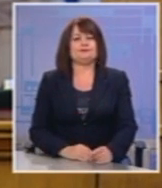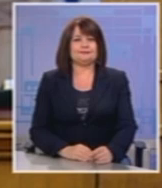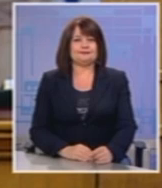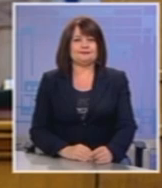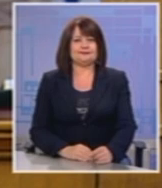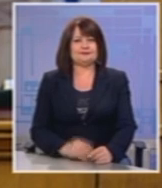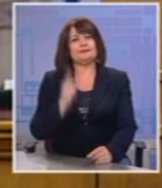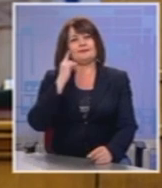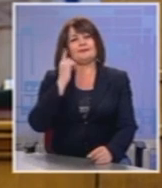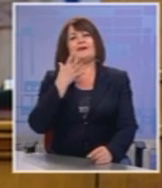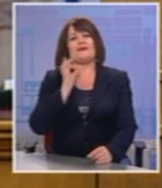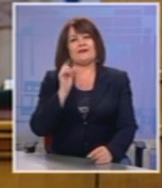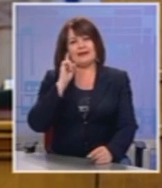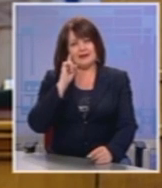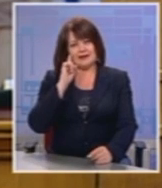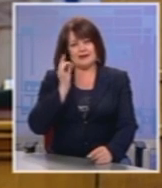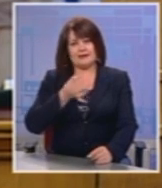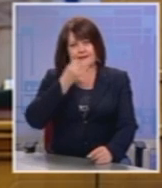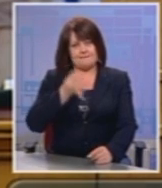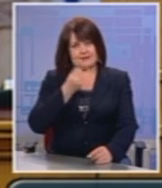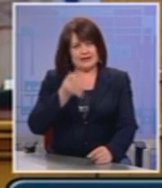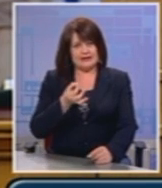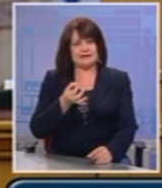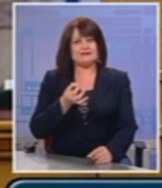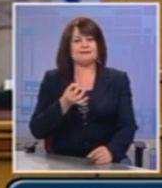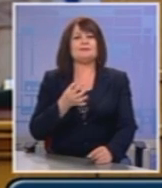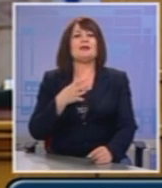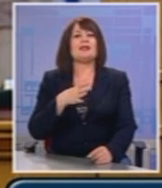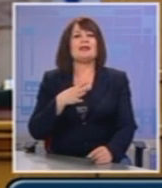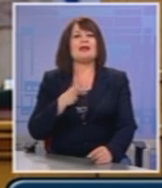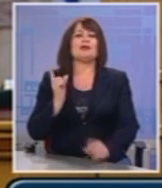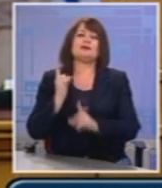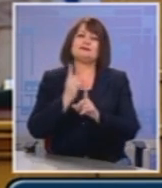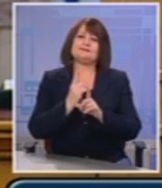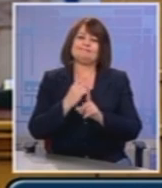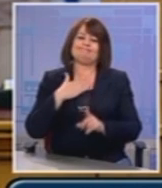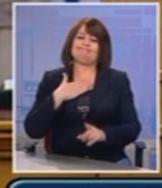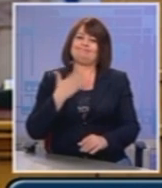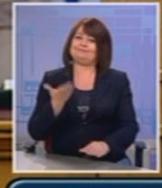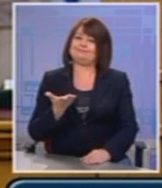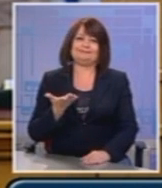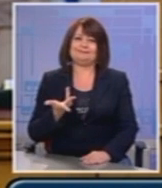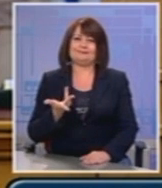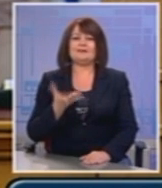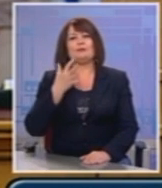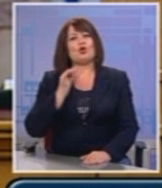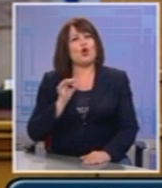μου δίνετε τη δυνατότητα να λάβω το λόγο θα ήθελα κυρίως να σας ευχαριστήσω